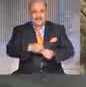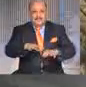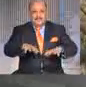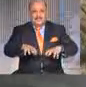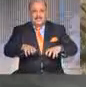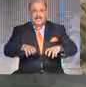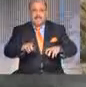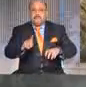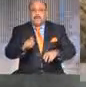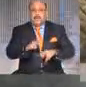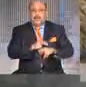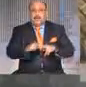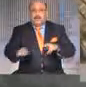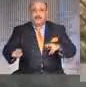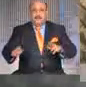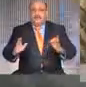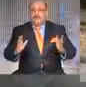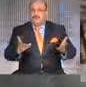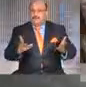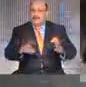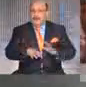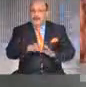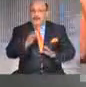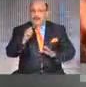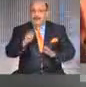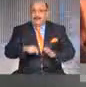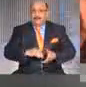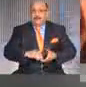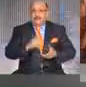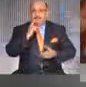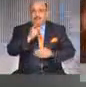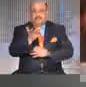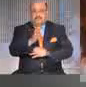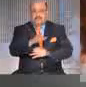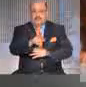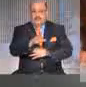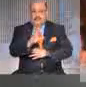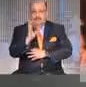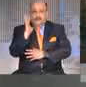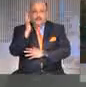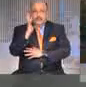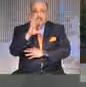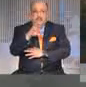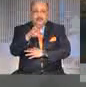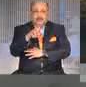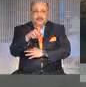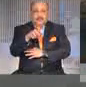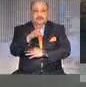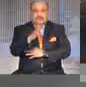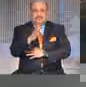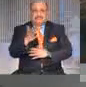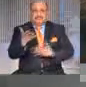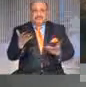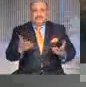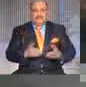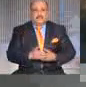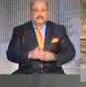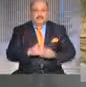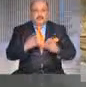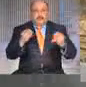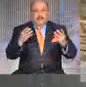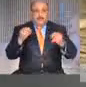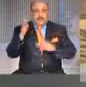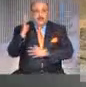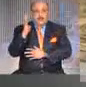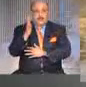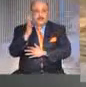حسرة على ضياع مشروعها الفلاحي. في وقت غير بعيد صنف من أحسن المشاريع الفلاحية المندمجة